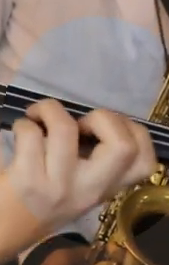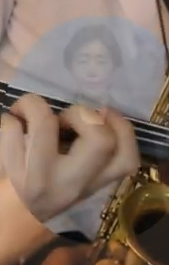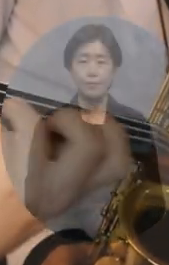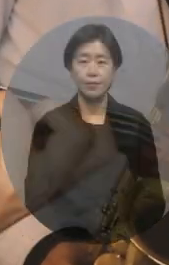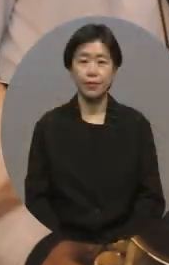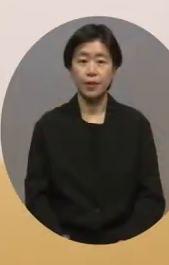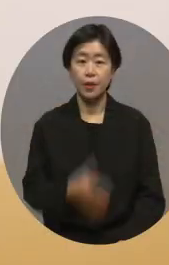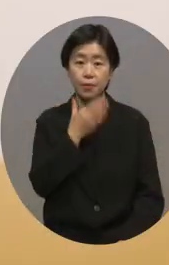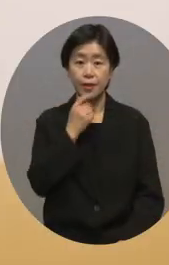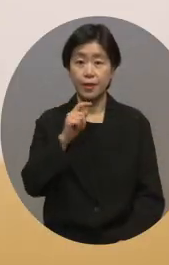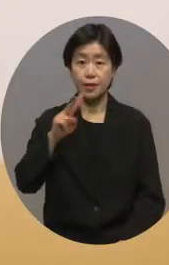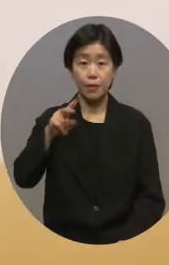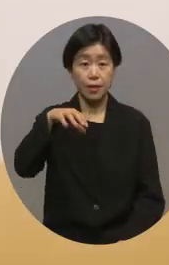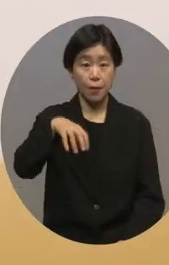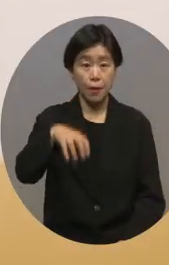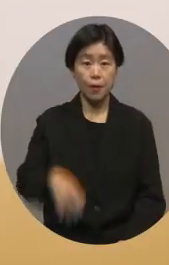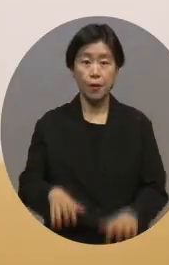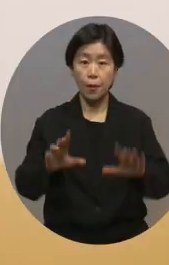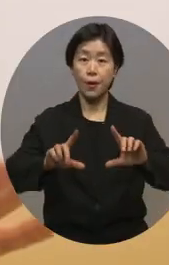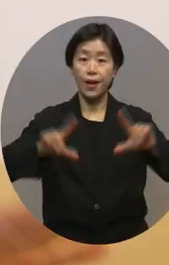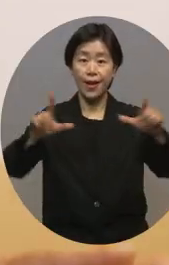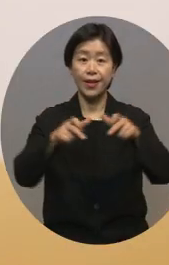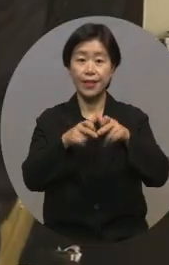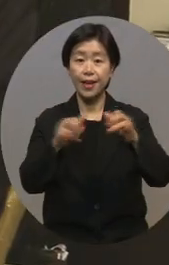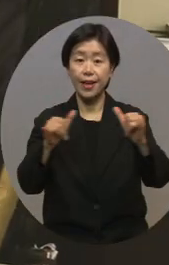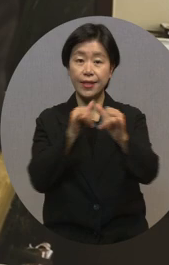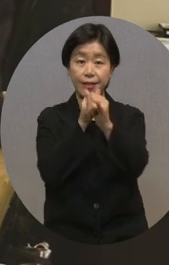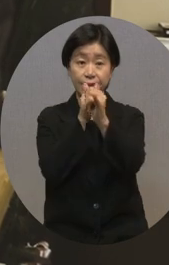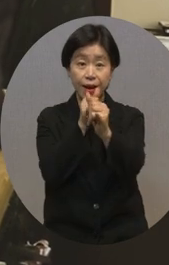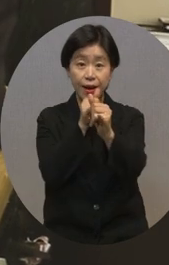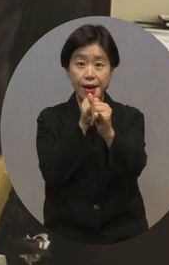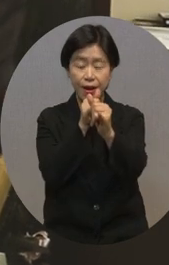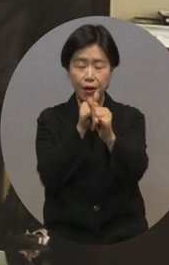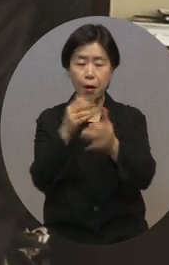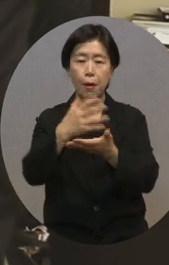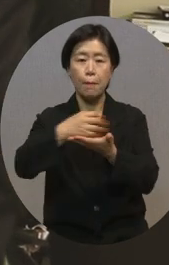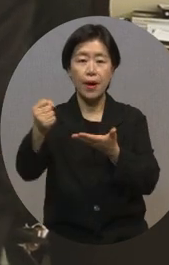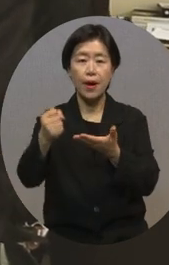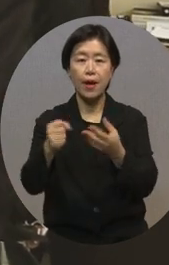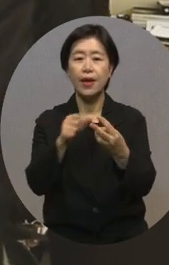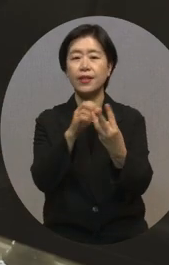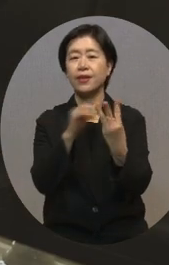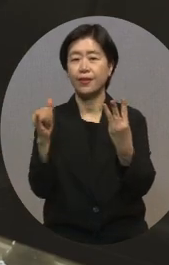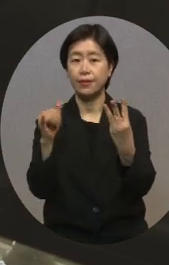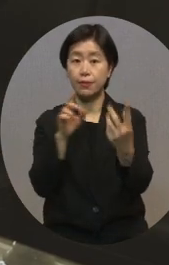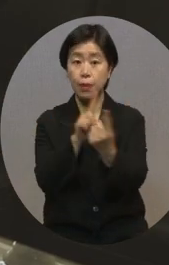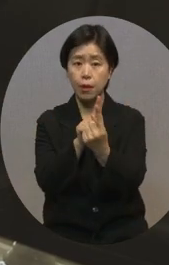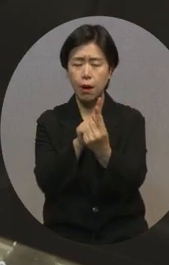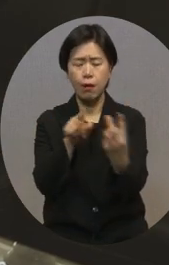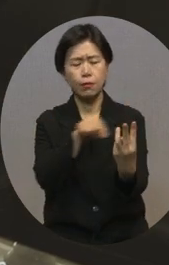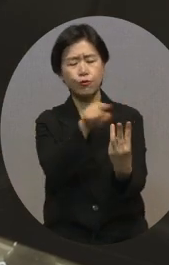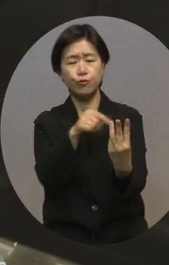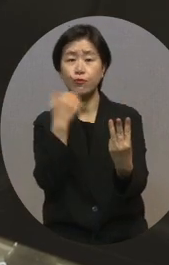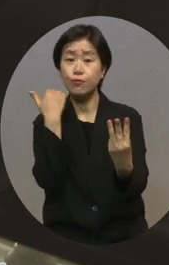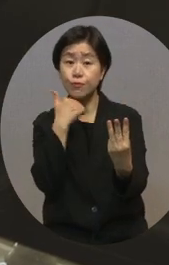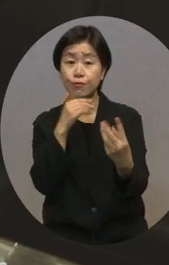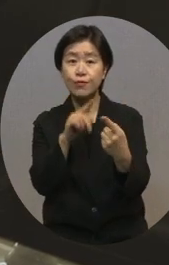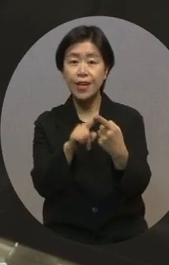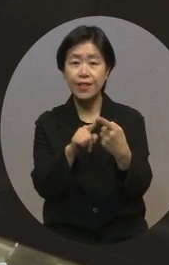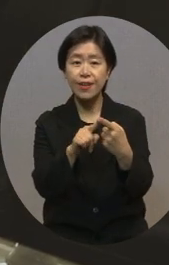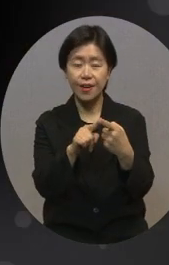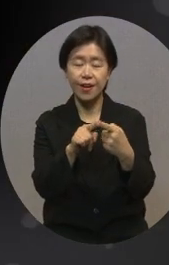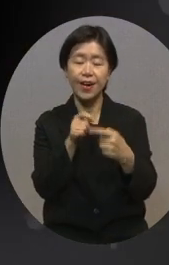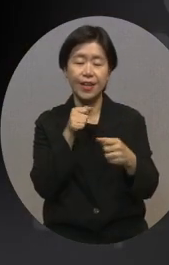WBC 복지TV에서 올해의 장애인상 수상자 세 분을 만나 과연 이들은 어떤 사람인지 속 깊이